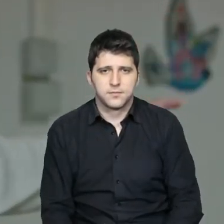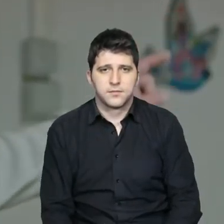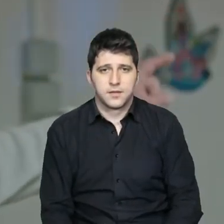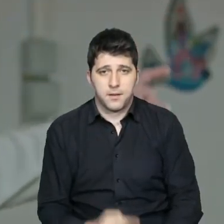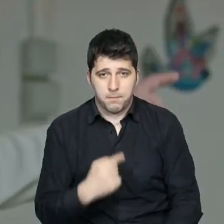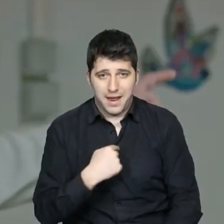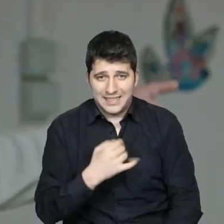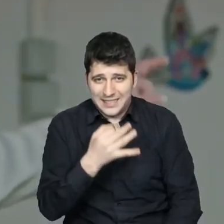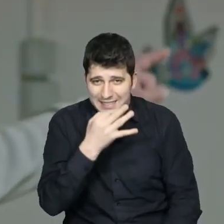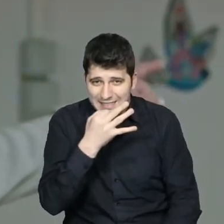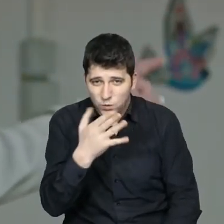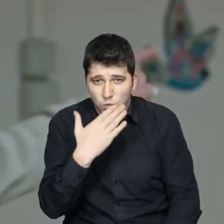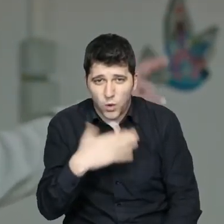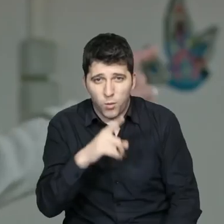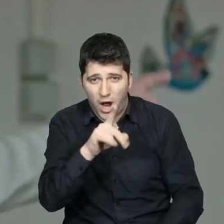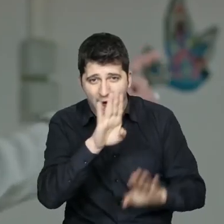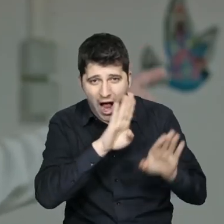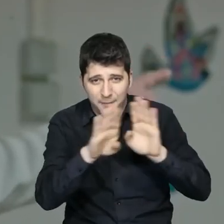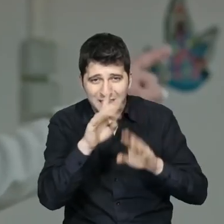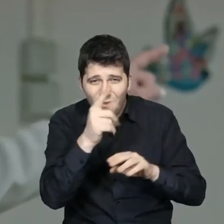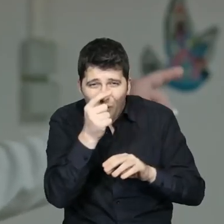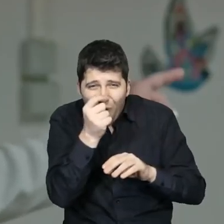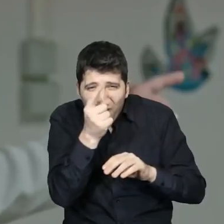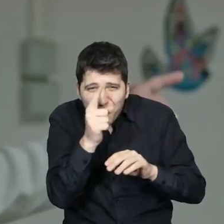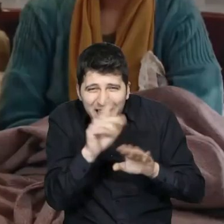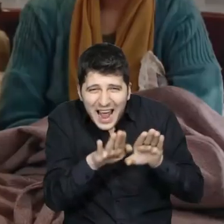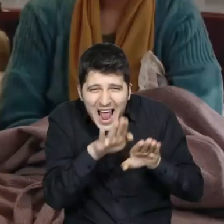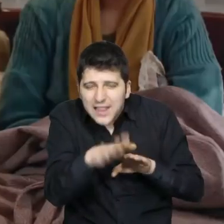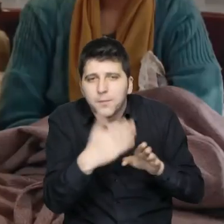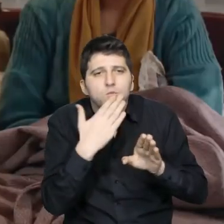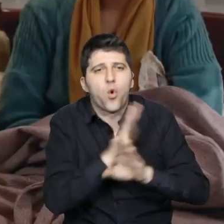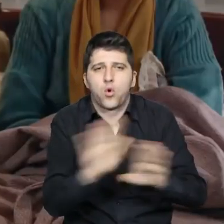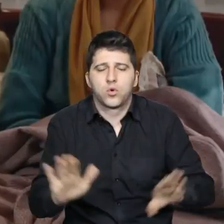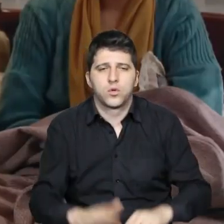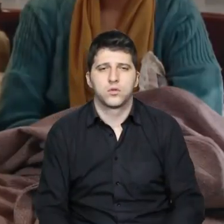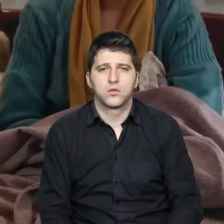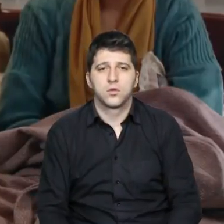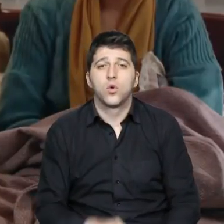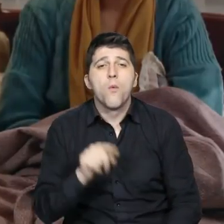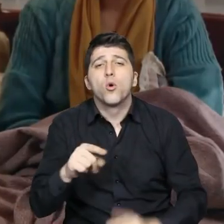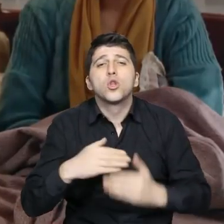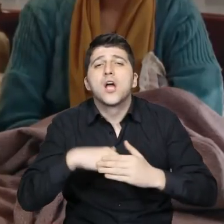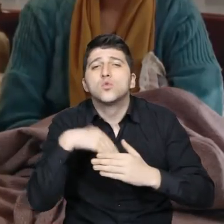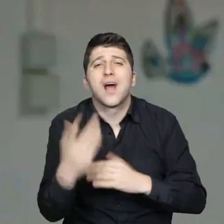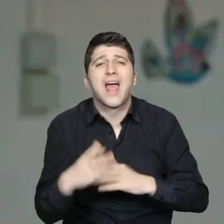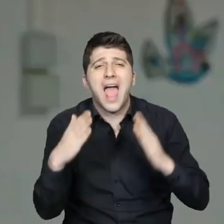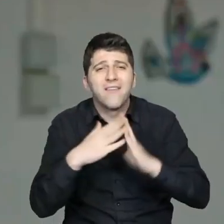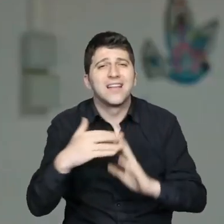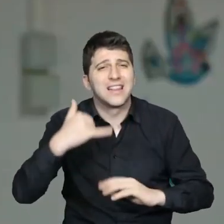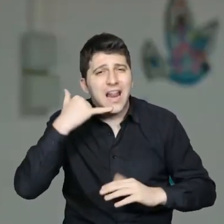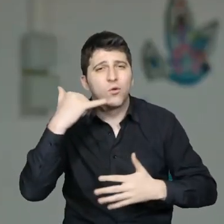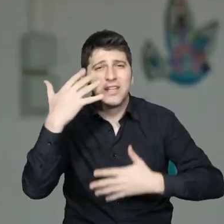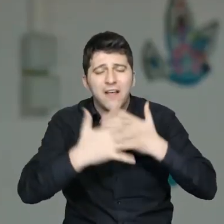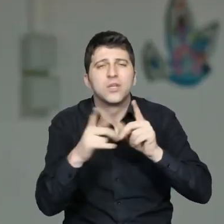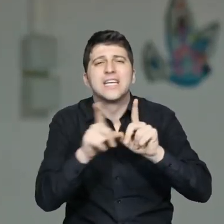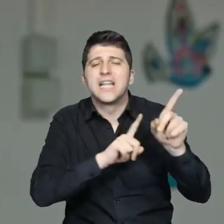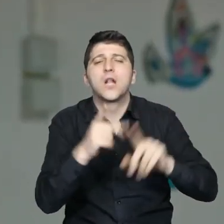Benim iznim olmadan şu kapıdan burnunuzu dahi çıkarmayacaksınız. Bundan böyle bu evde telefon, televizyon, internet